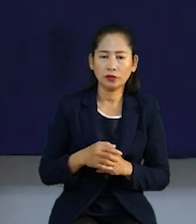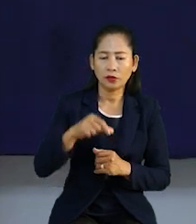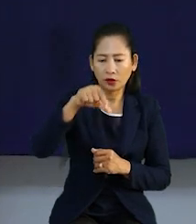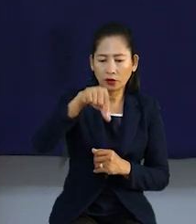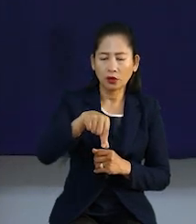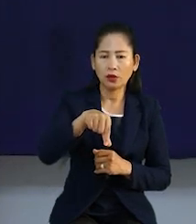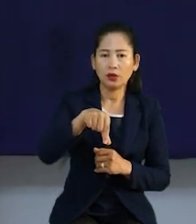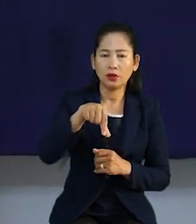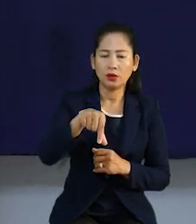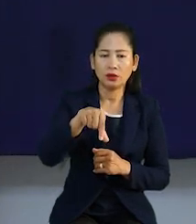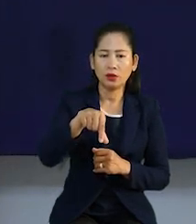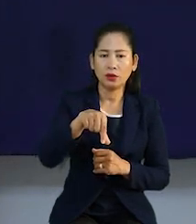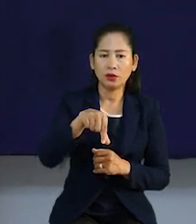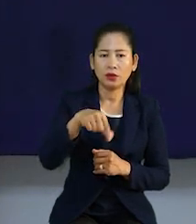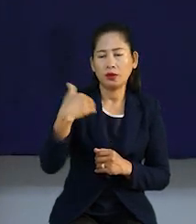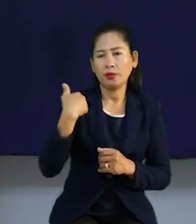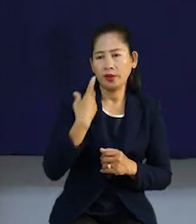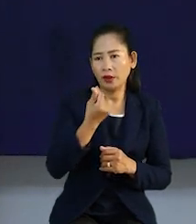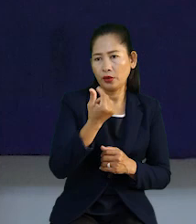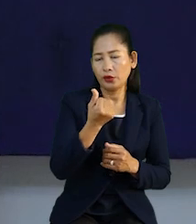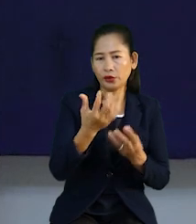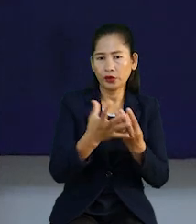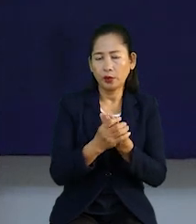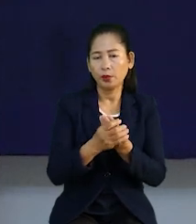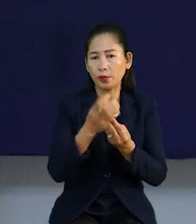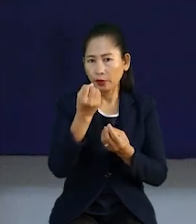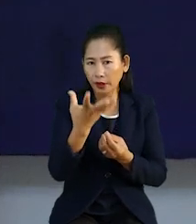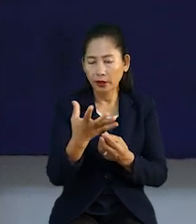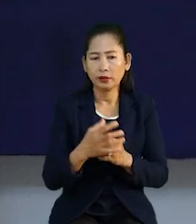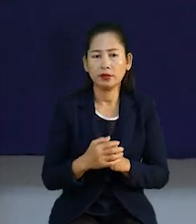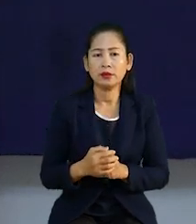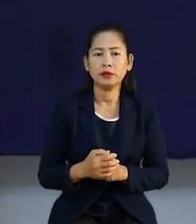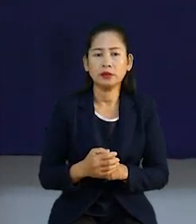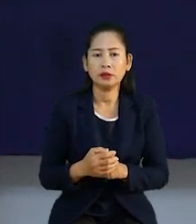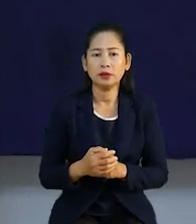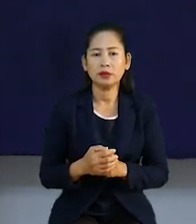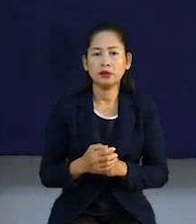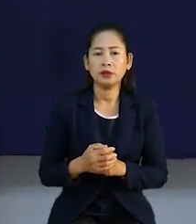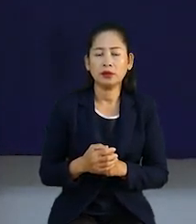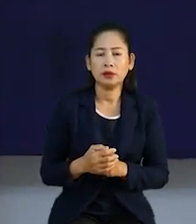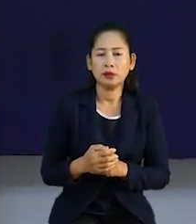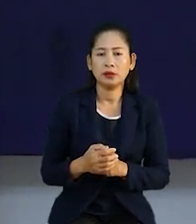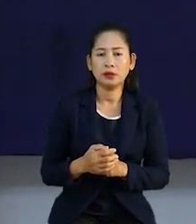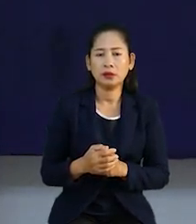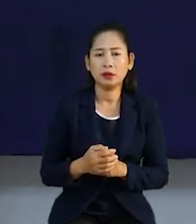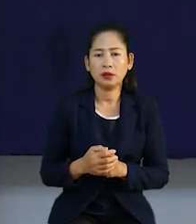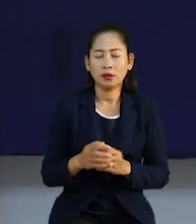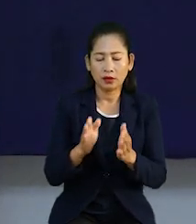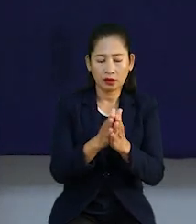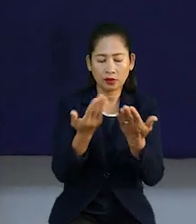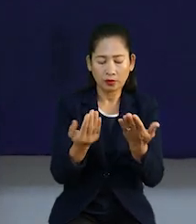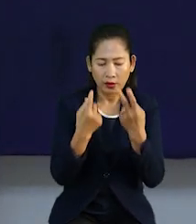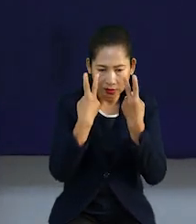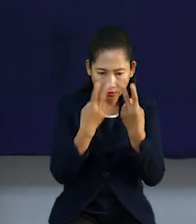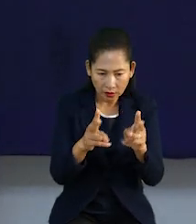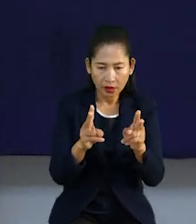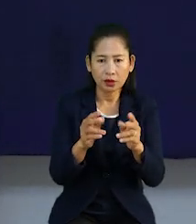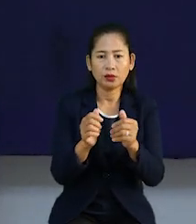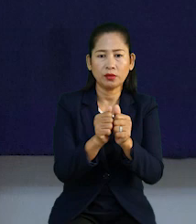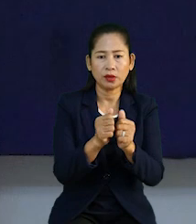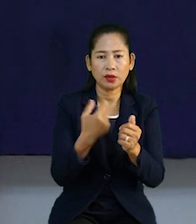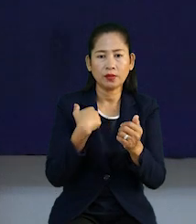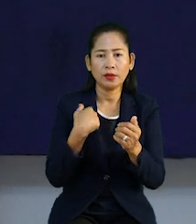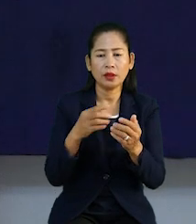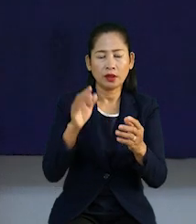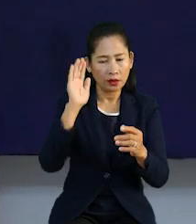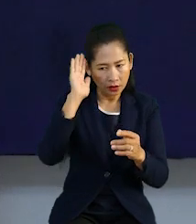Chân được nông cỏ, ta miên tật prạ xạ rộng bồn màn. Chân con tiên sẽ phải lá hay bình nhật cho mùi nhạc rú. Nơi